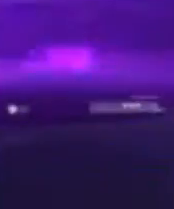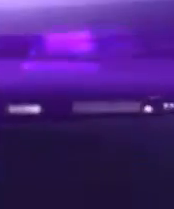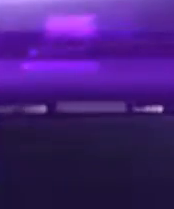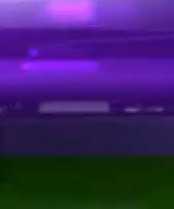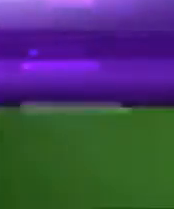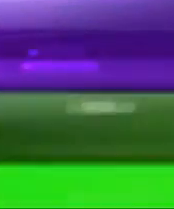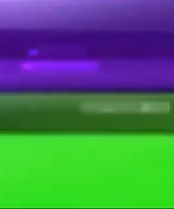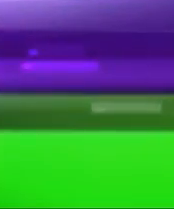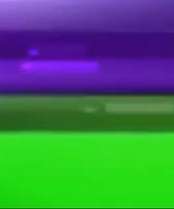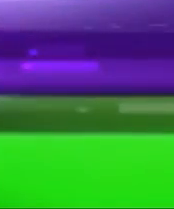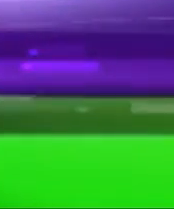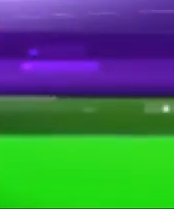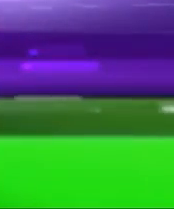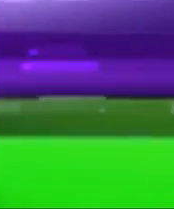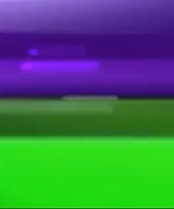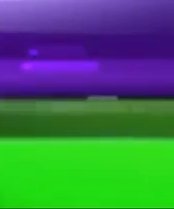Дякую.